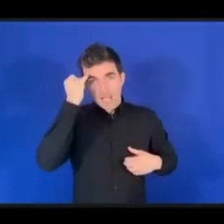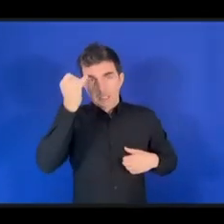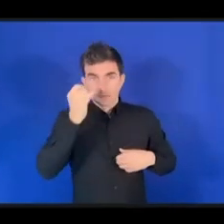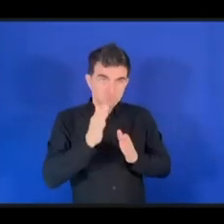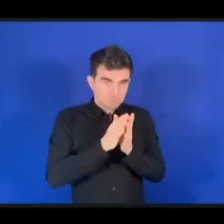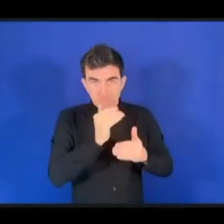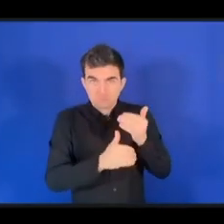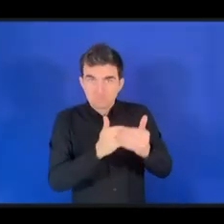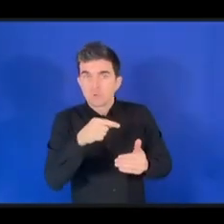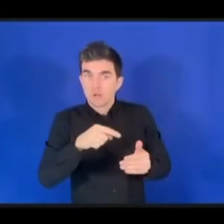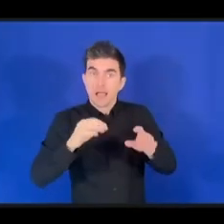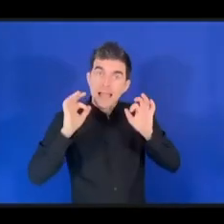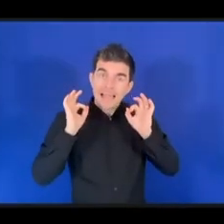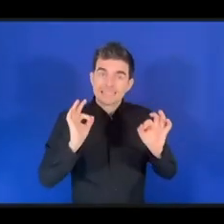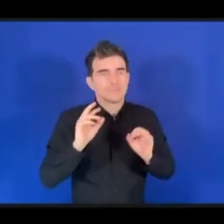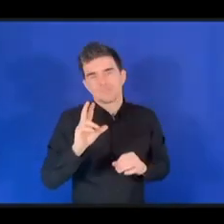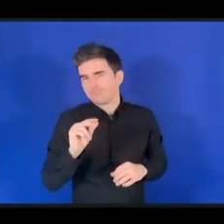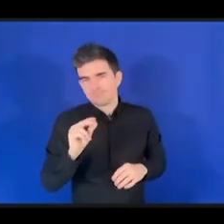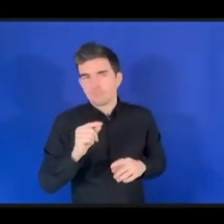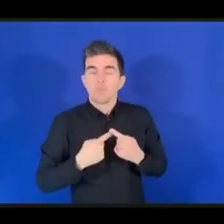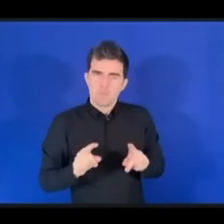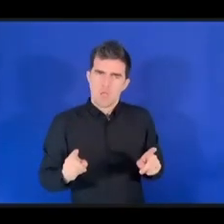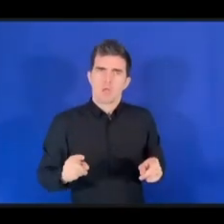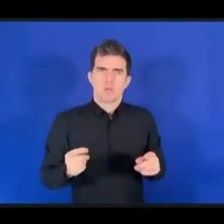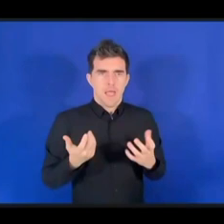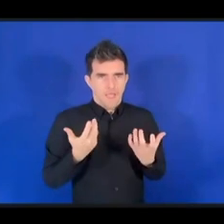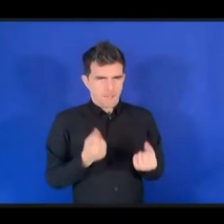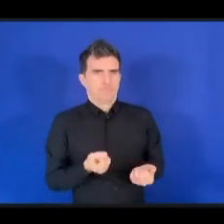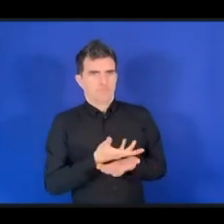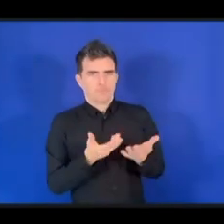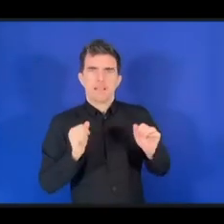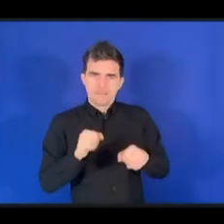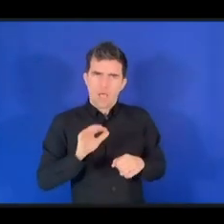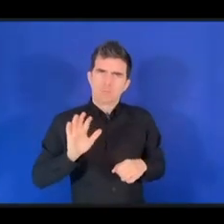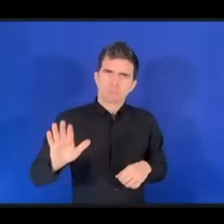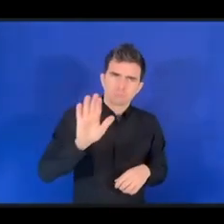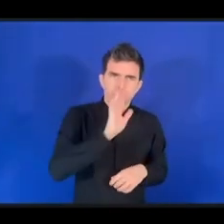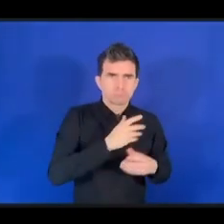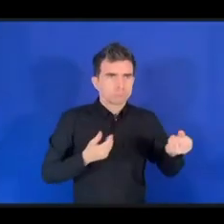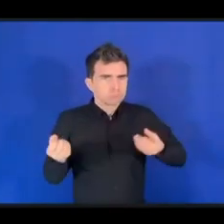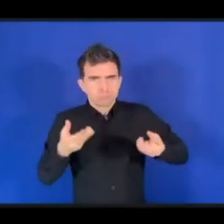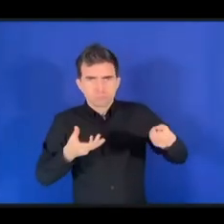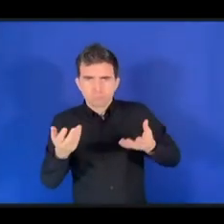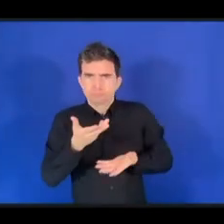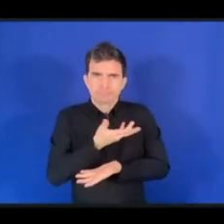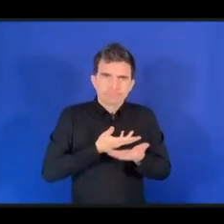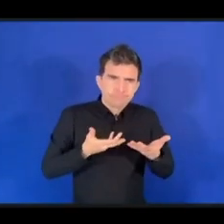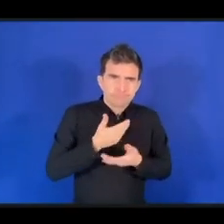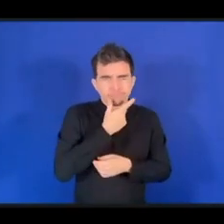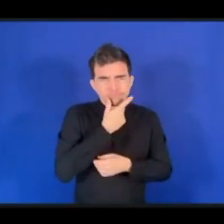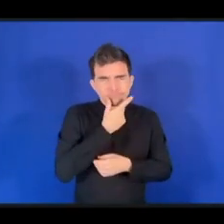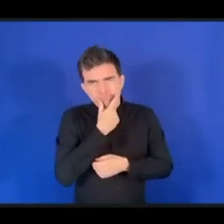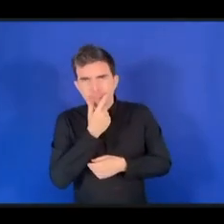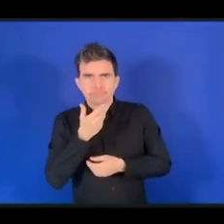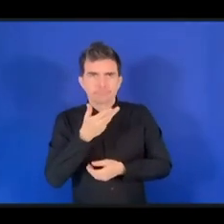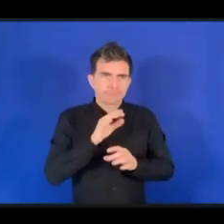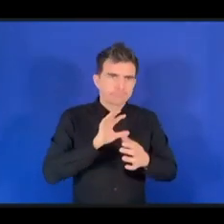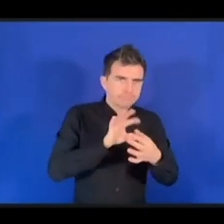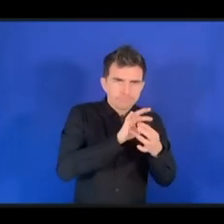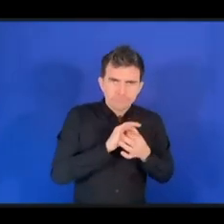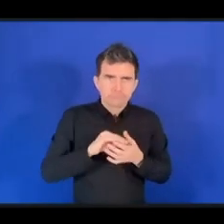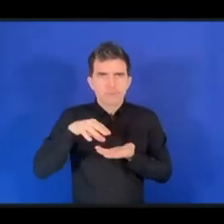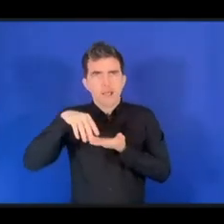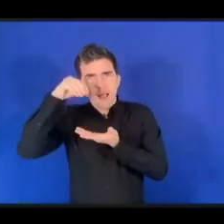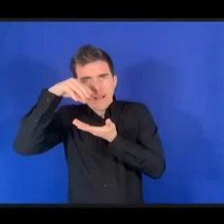ان عمليات المنتدى لم تكن كامله الاوصاف ولكنها مكنتنا من ان